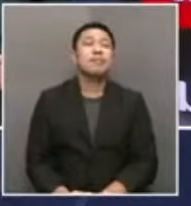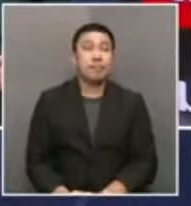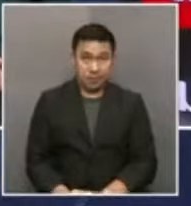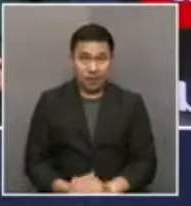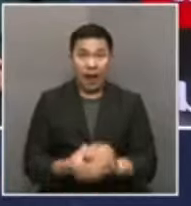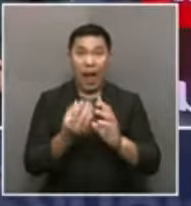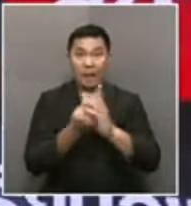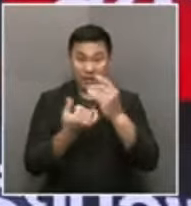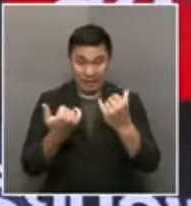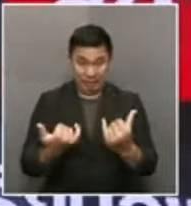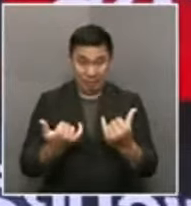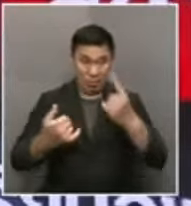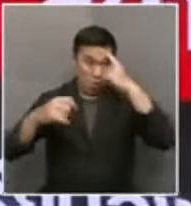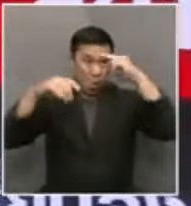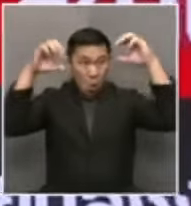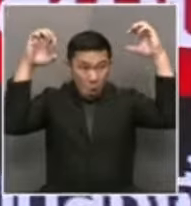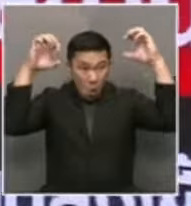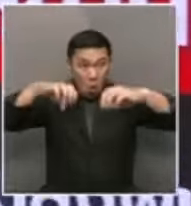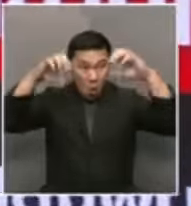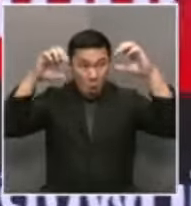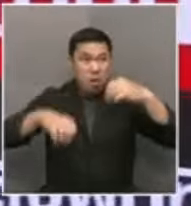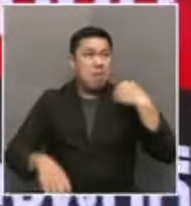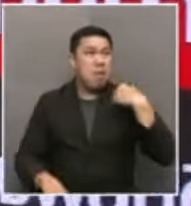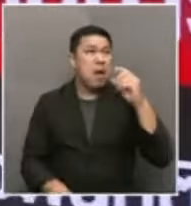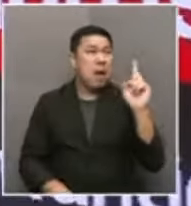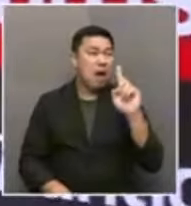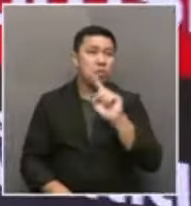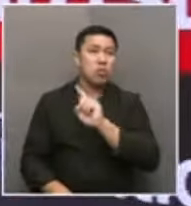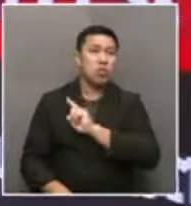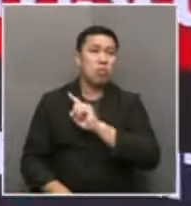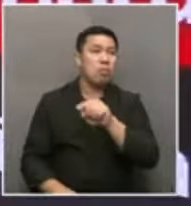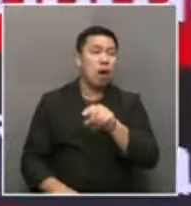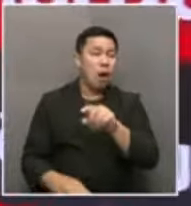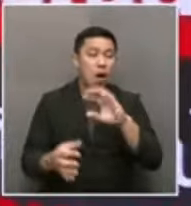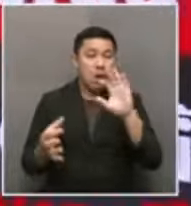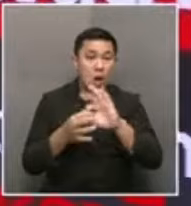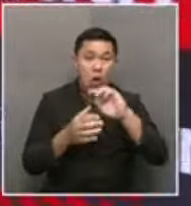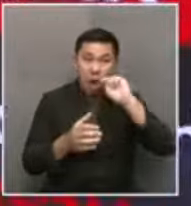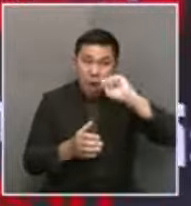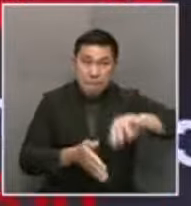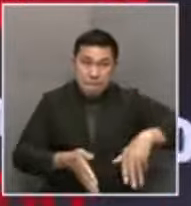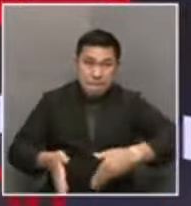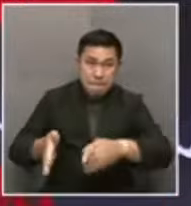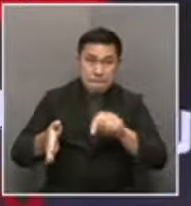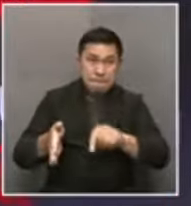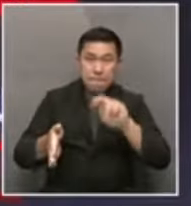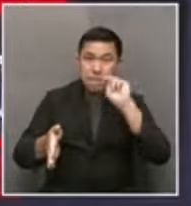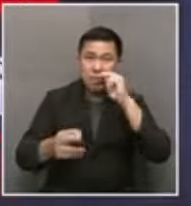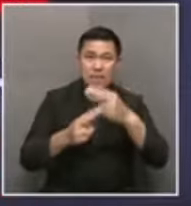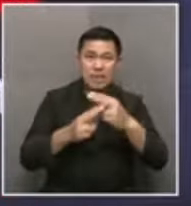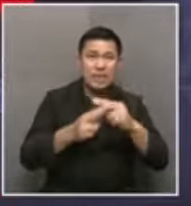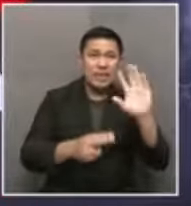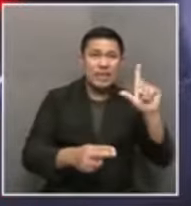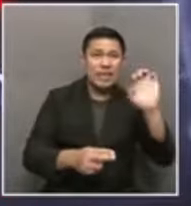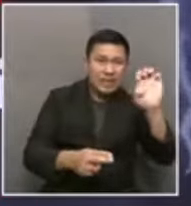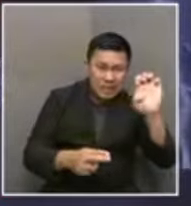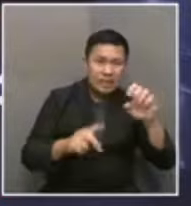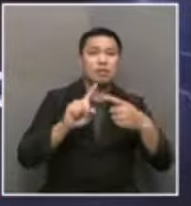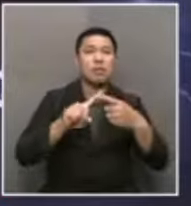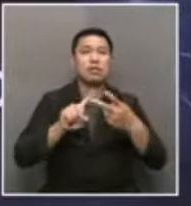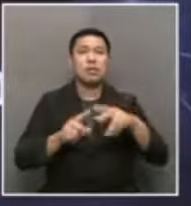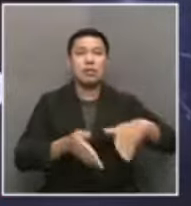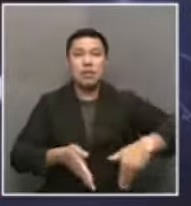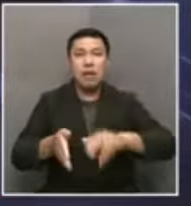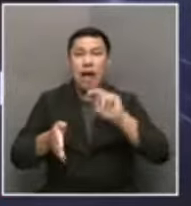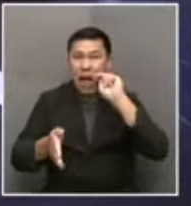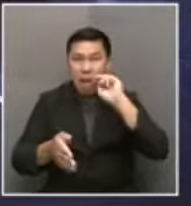ตลอดสัปดาห์นี้ฝนตกหนักอย่างต่อเนื่องจริงๆนะคะก็ทำให้กระทบแม่น้ำสายหลักโดยเฉพาะอย่างยิ่งลุ่มแม่น้ำชีและแม่น้ำมูลนะคะดังนั้นคุณผู้ชม